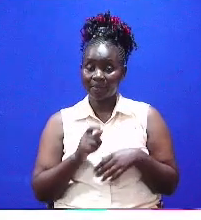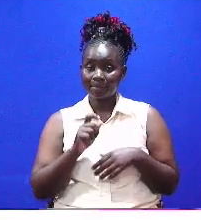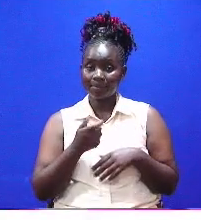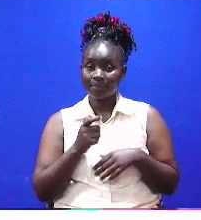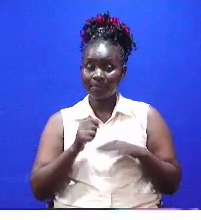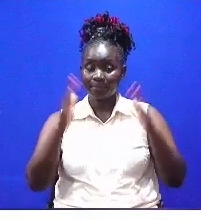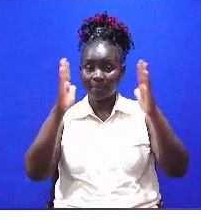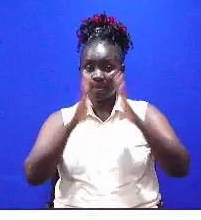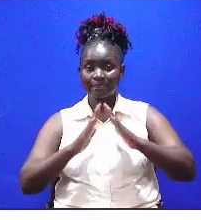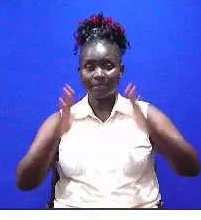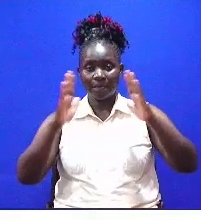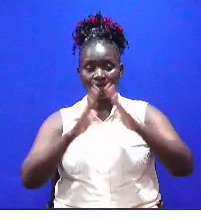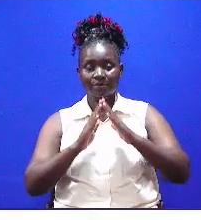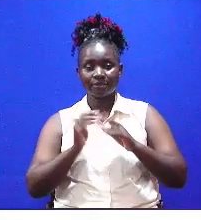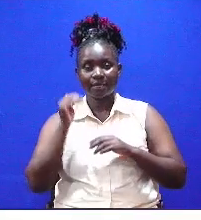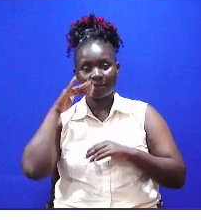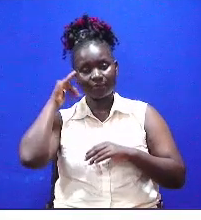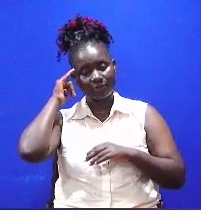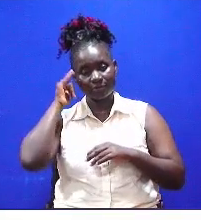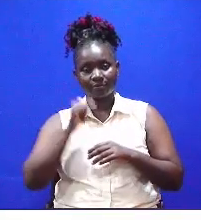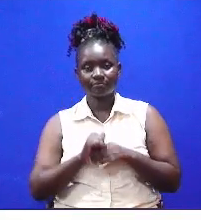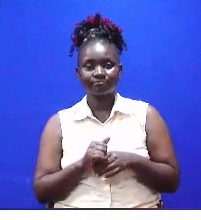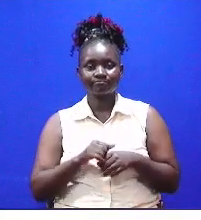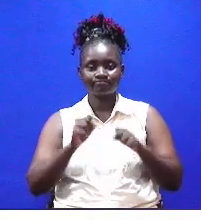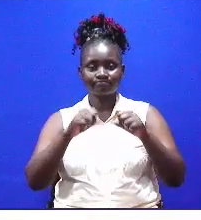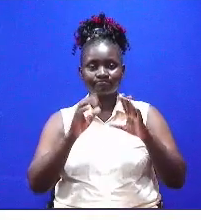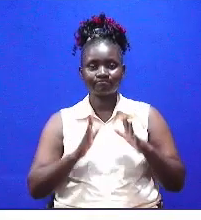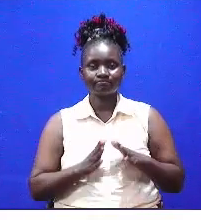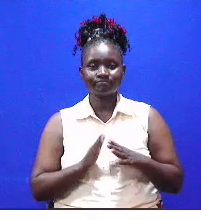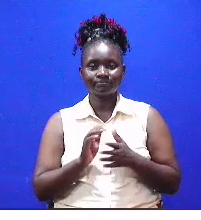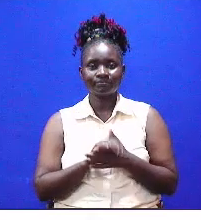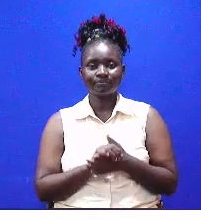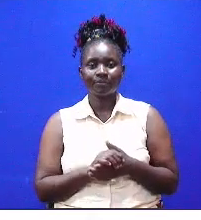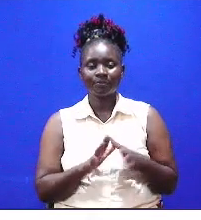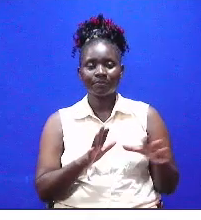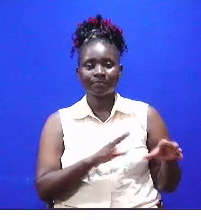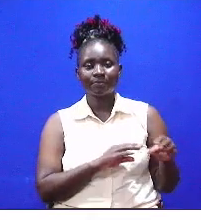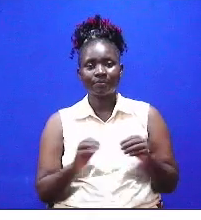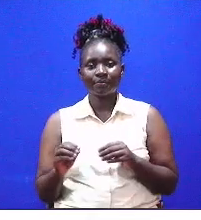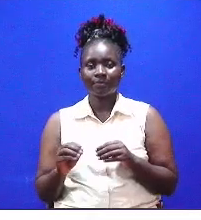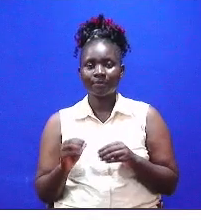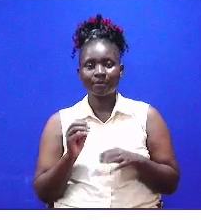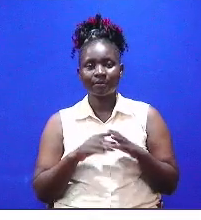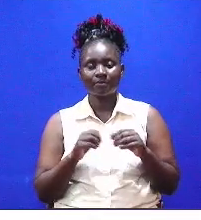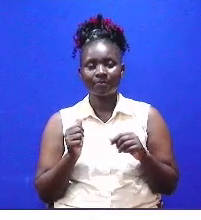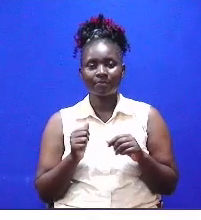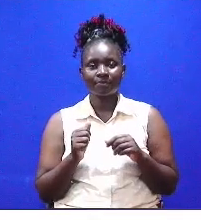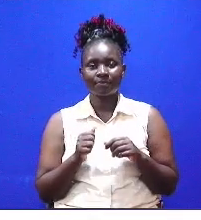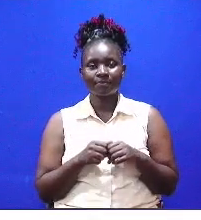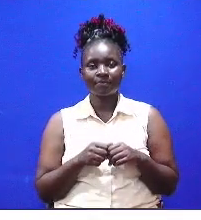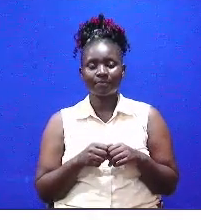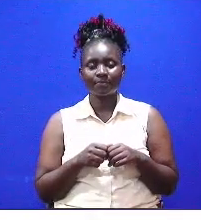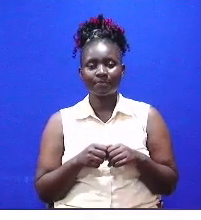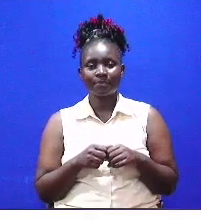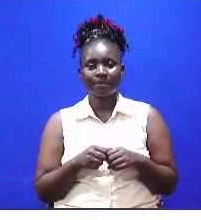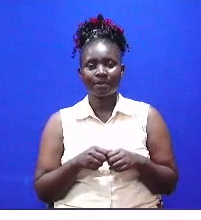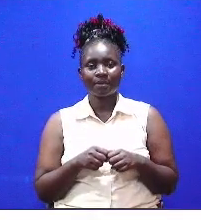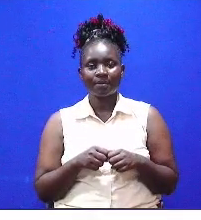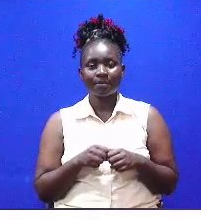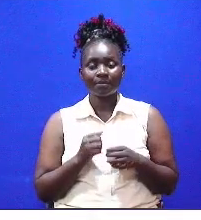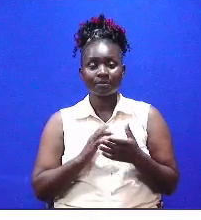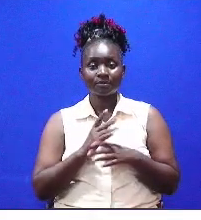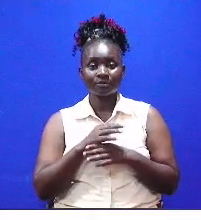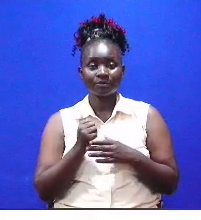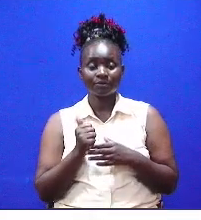ira nesimu. Nye pikipiki naro waka tiyo mutu waka kwata waka tandwa, nye vinta nyumba waka tago. Nye sinaro waka ti pikipiki tari weta waka